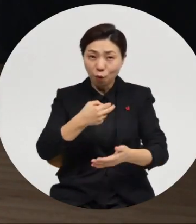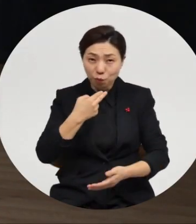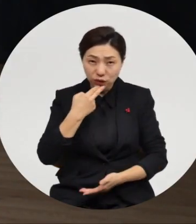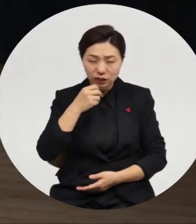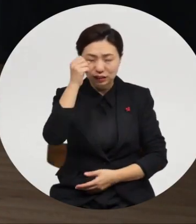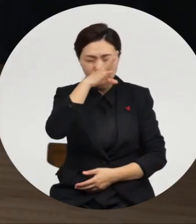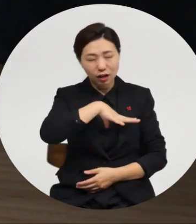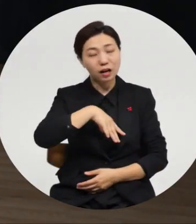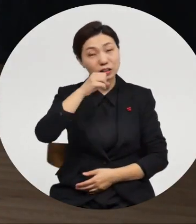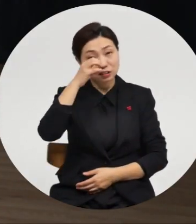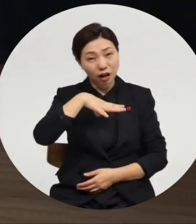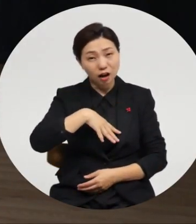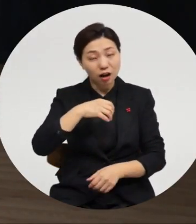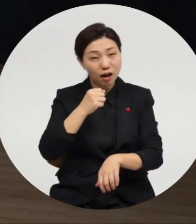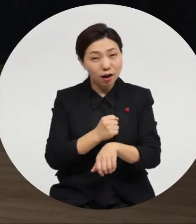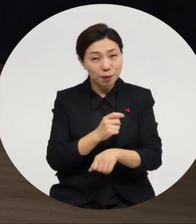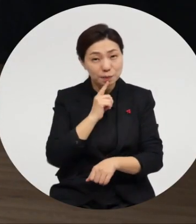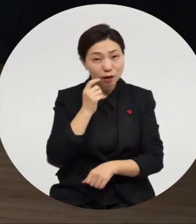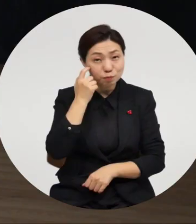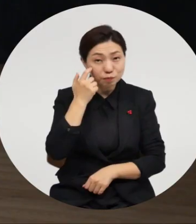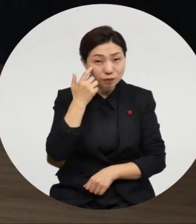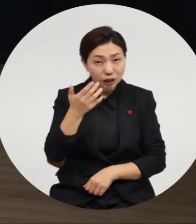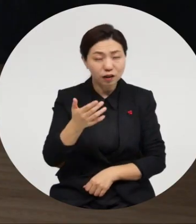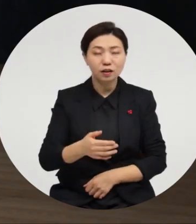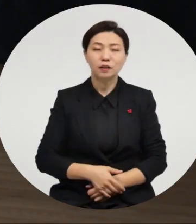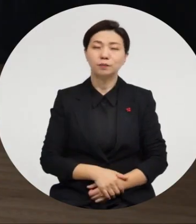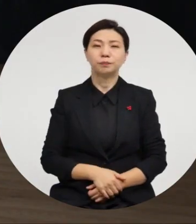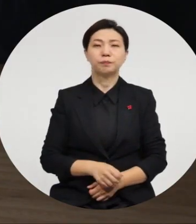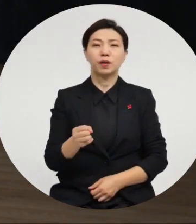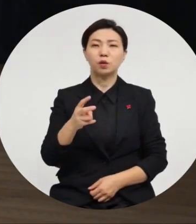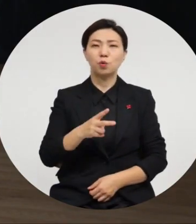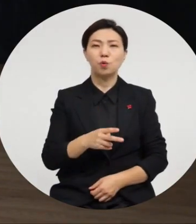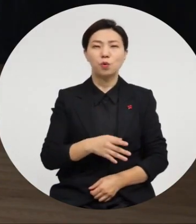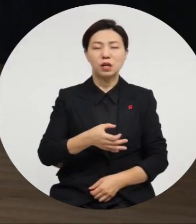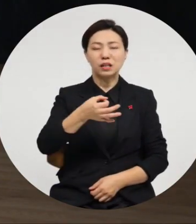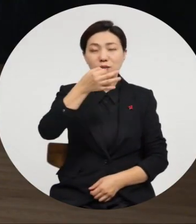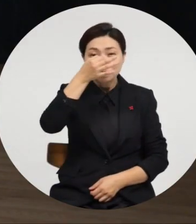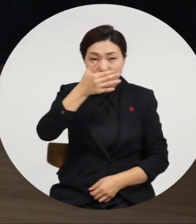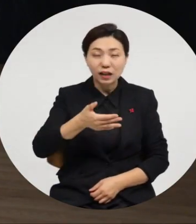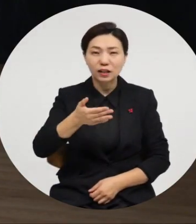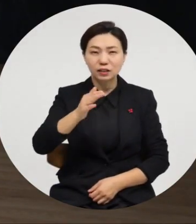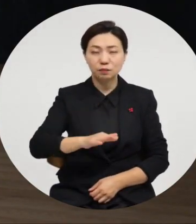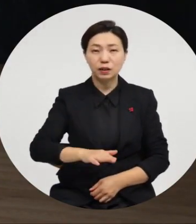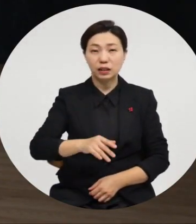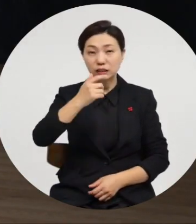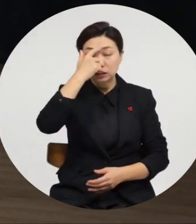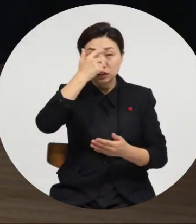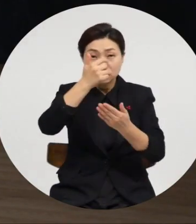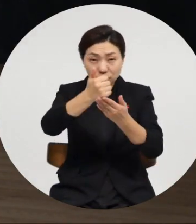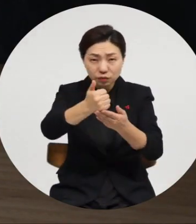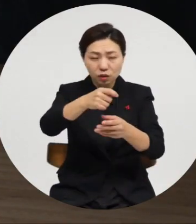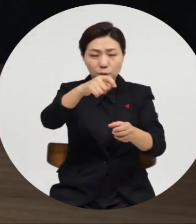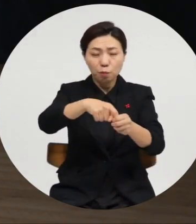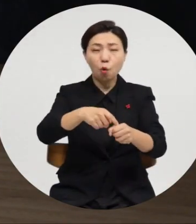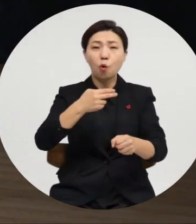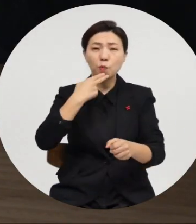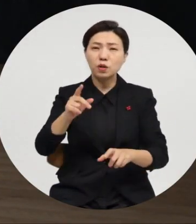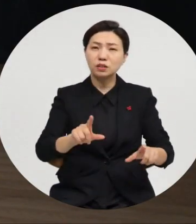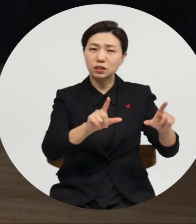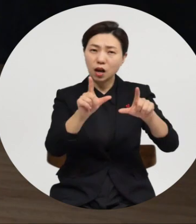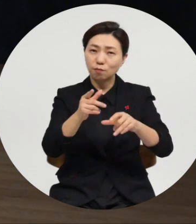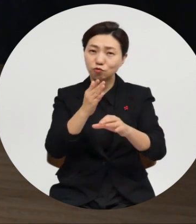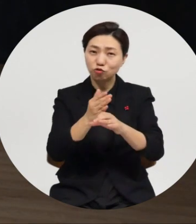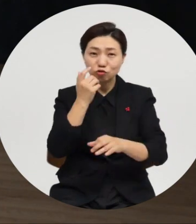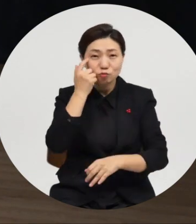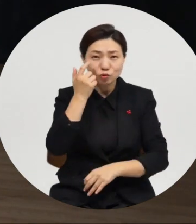갖지 않고 그냥 하라는 말씀이신지 궁금합니다. 그리고 마지막으로 신뢰가 되지 않는다면